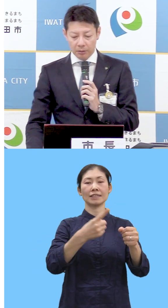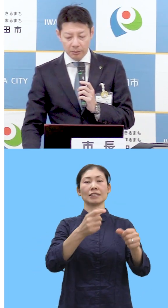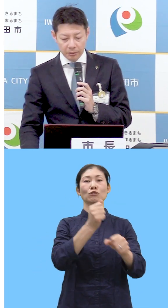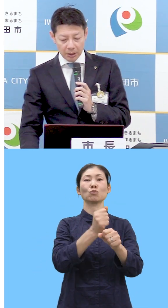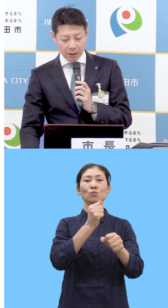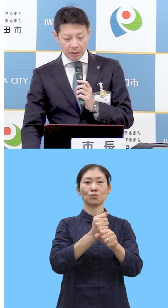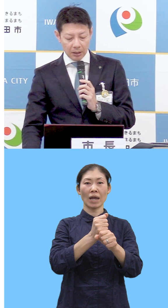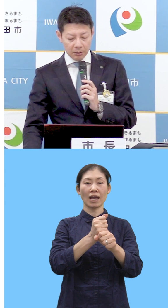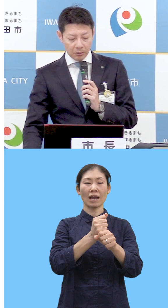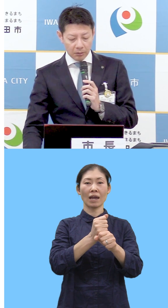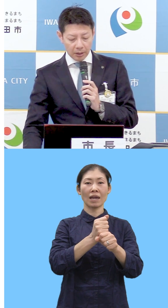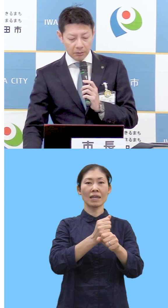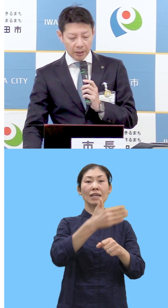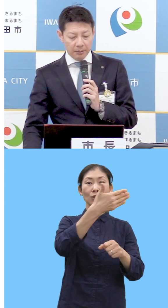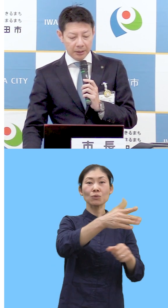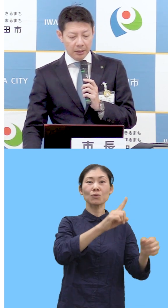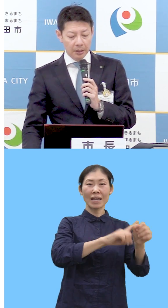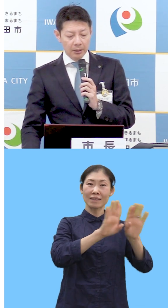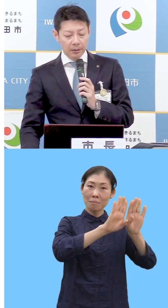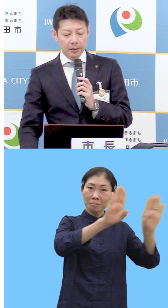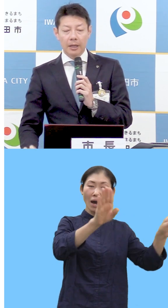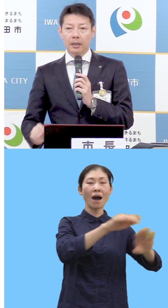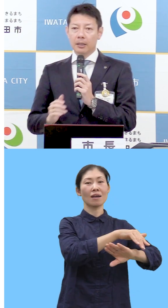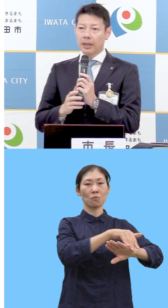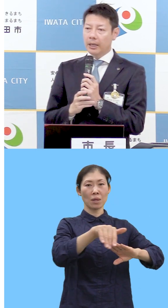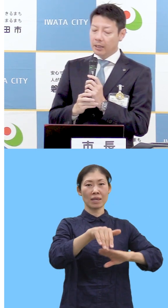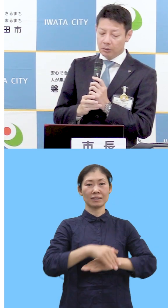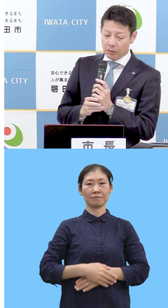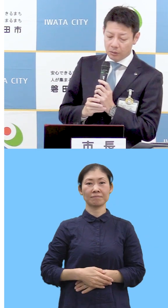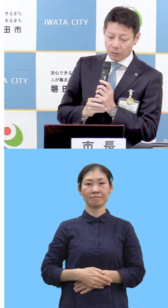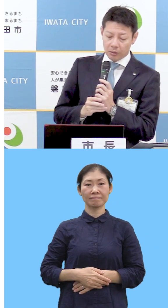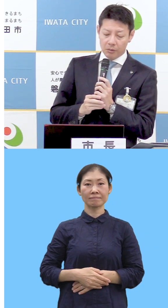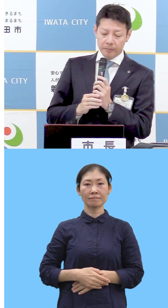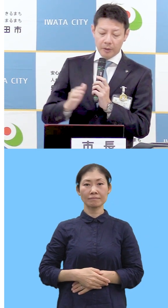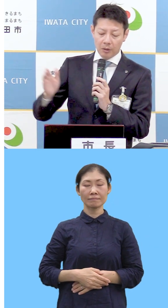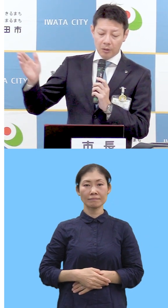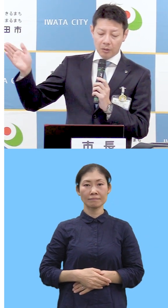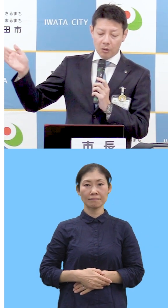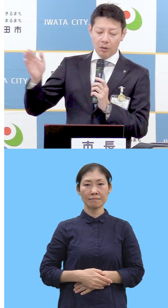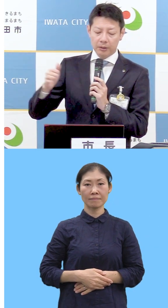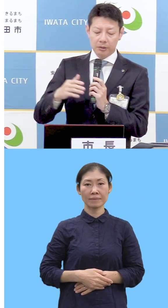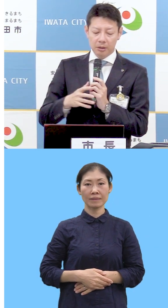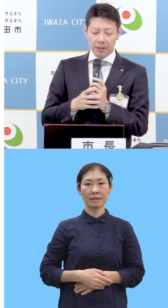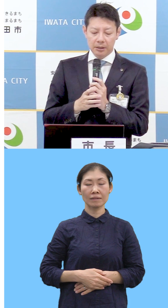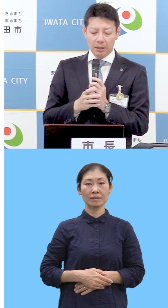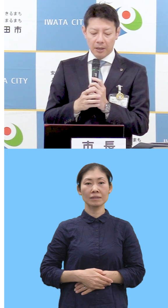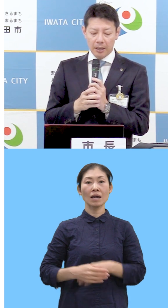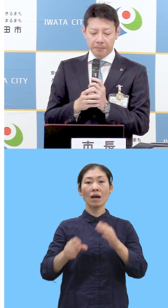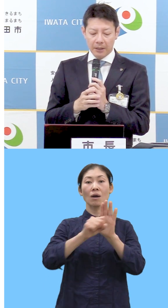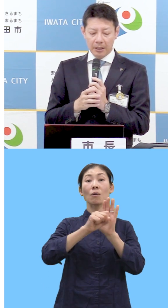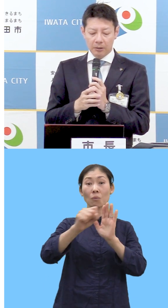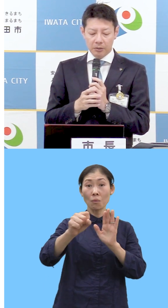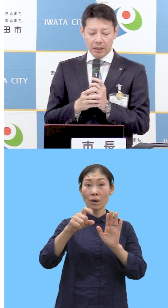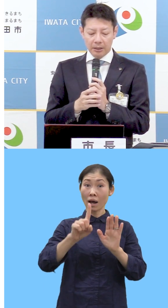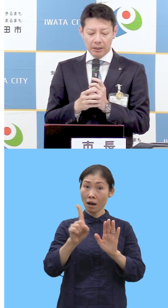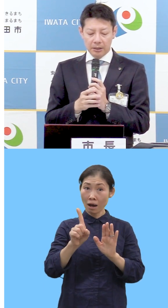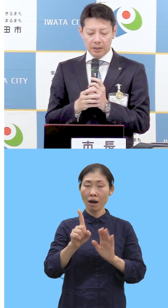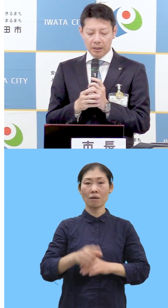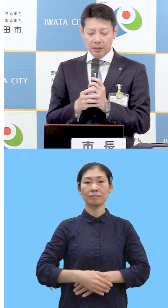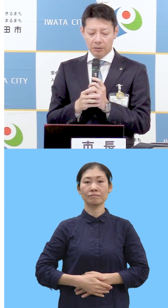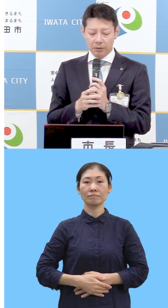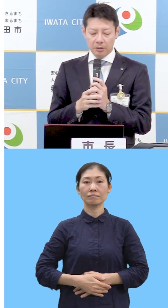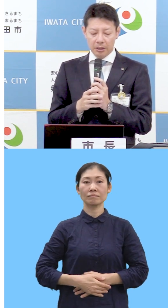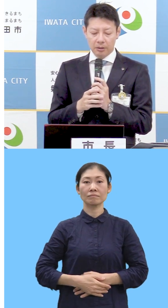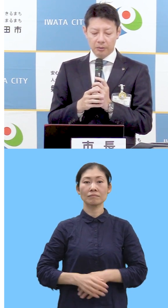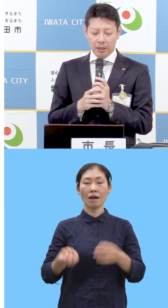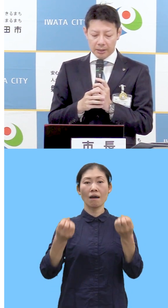校予定というふうに聞いているところでございます。でやはりこの効果としましては、当然新しい園